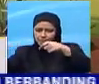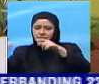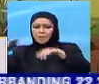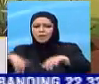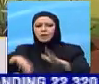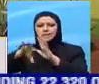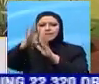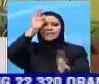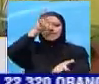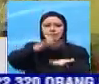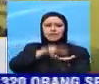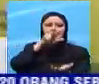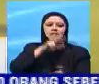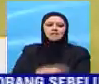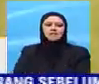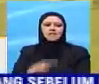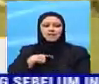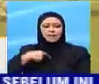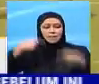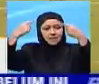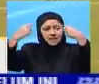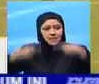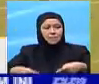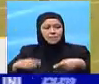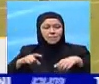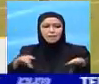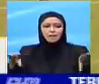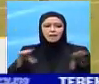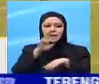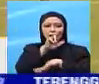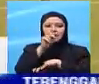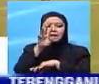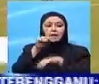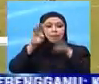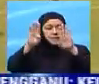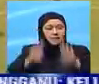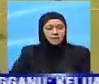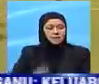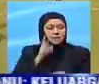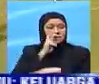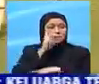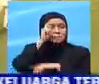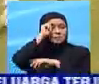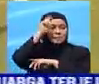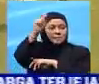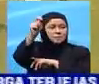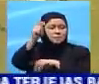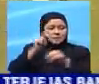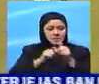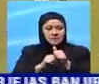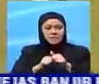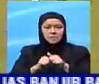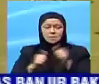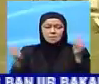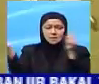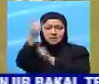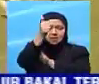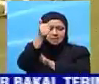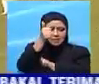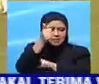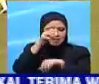berlangsung di stadium utama Universiti kebangsaan Malaysia UKM Bangi itu menyaksikan Terengganu mendahului pada minit